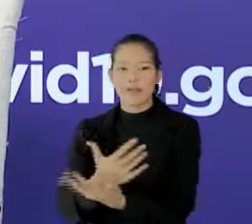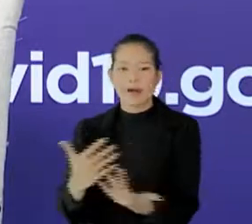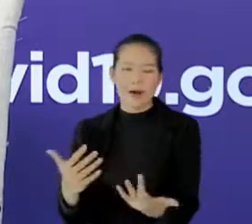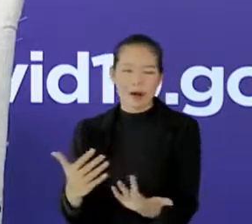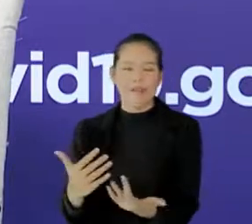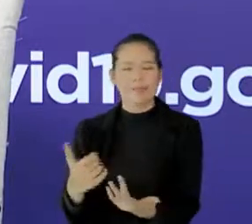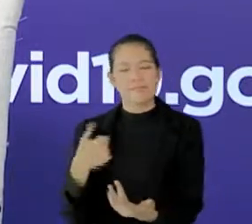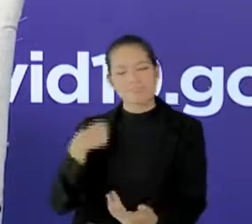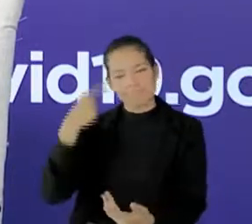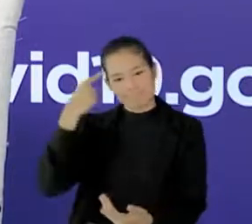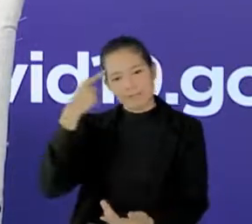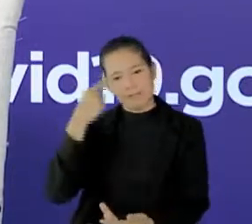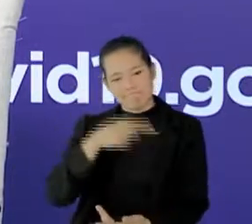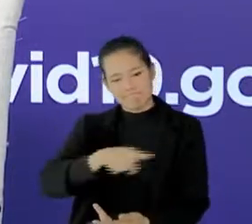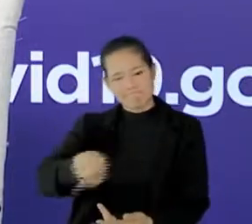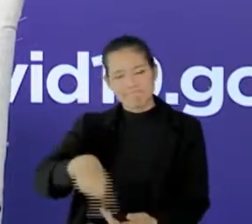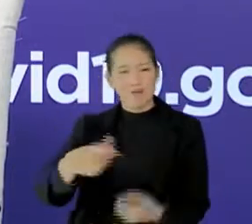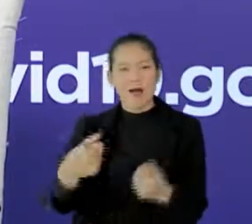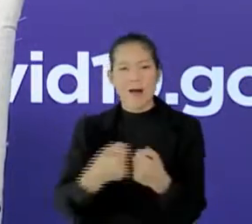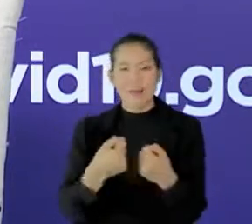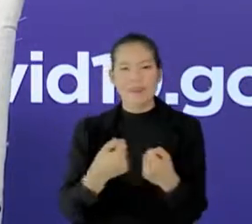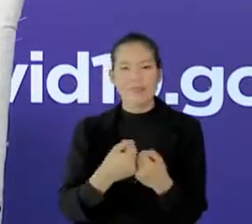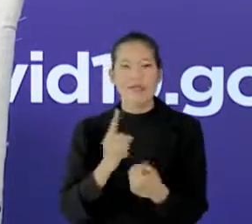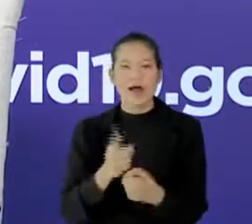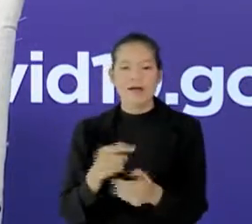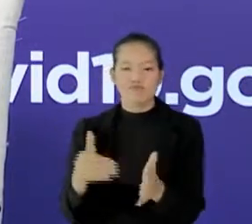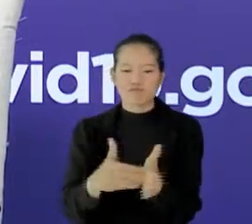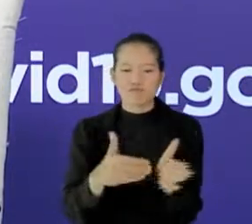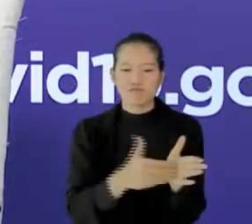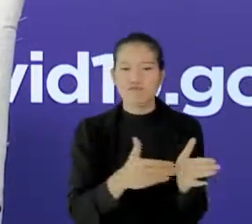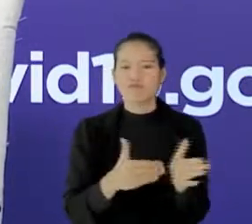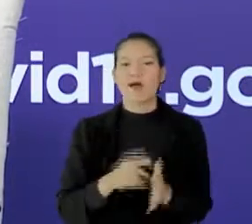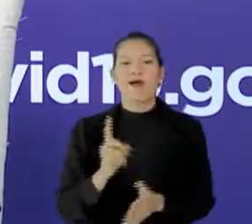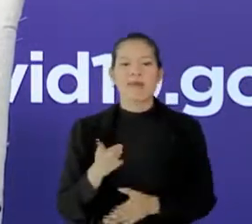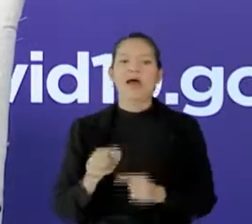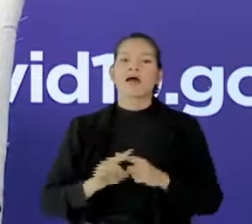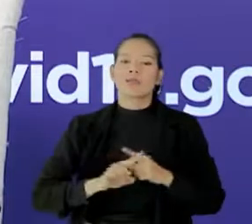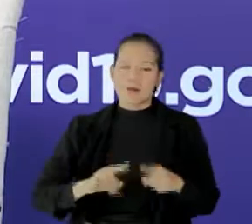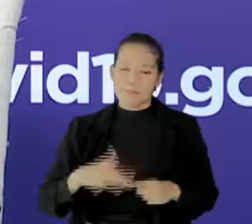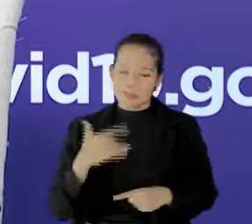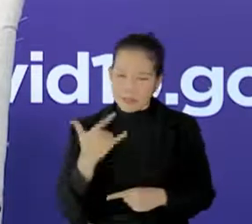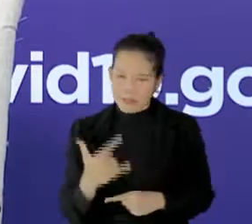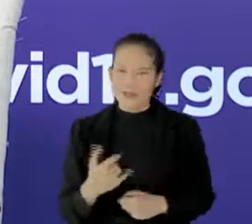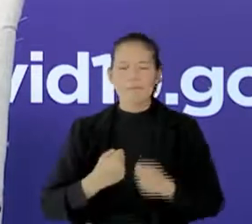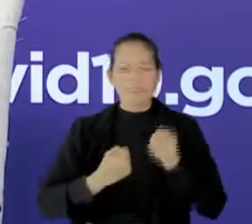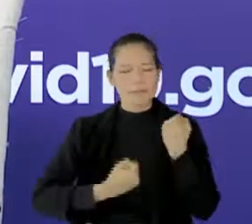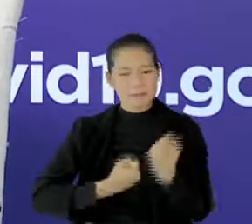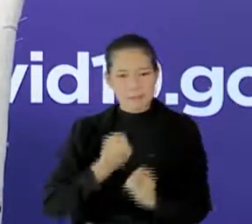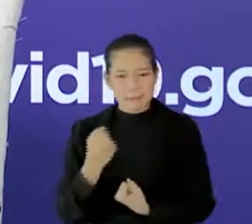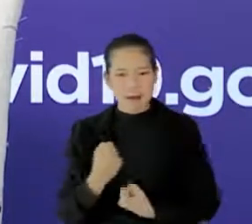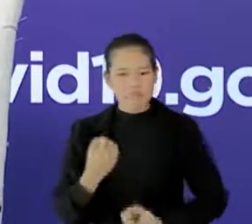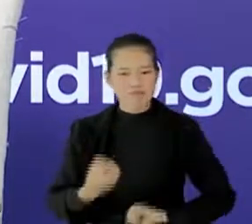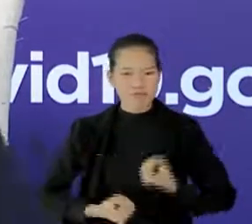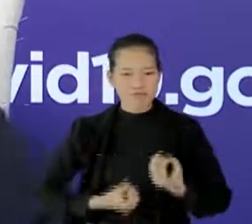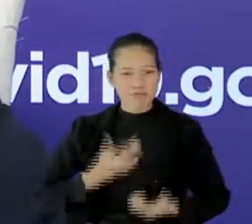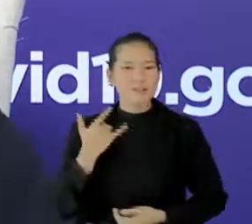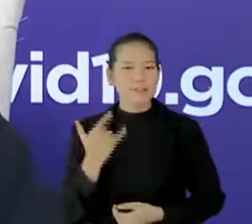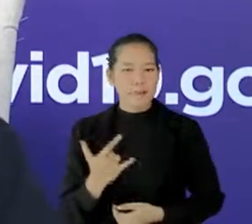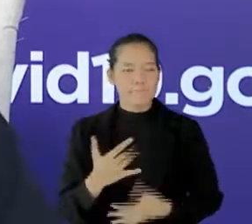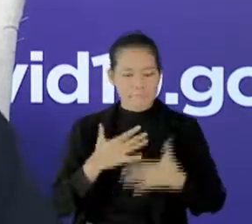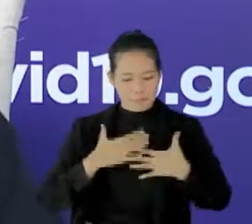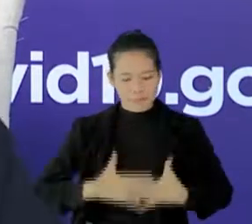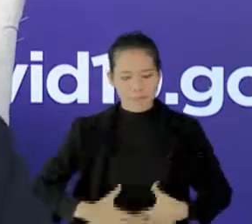rasa pasti ada hambatan-hambatan yang kita lakukan, tapi kita harus tetap bersemangat dan tetap